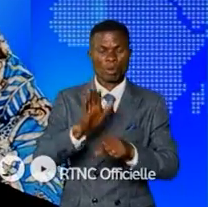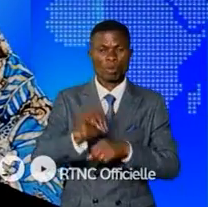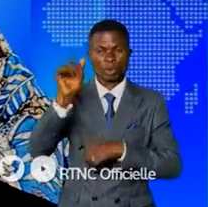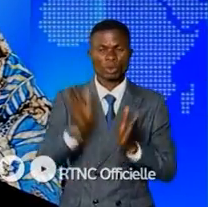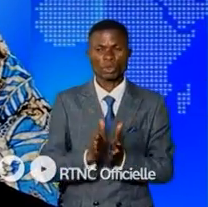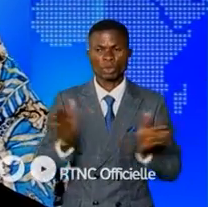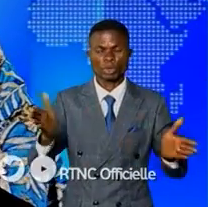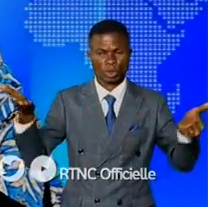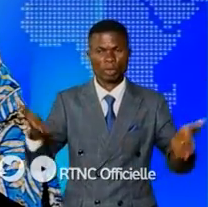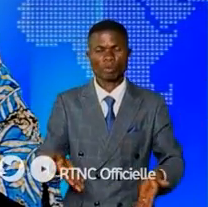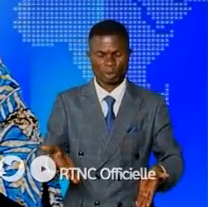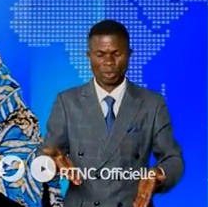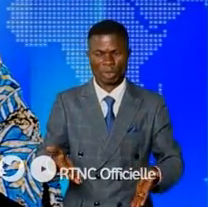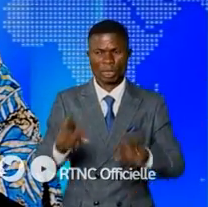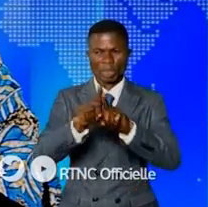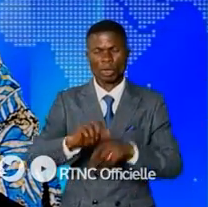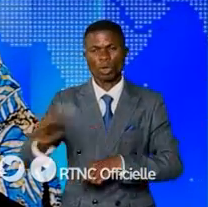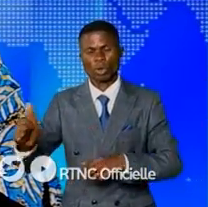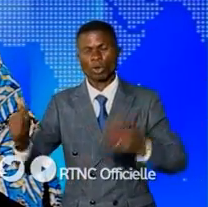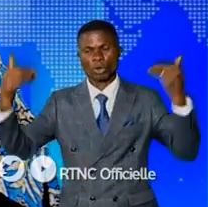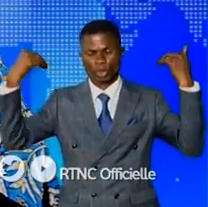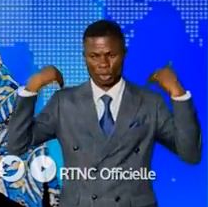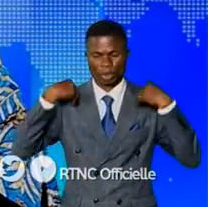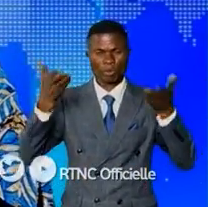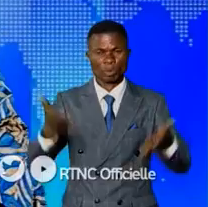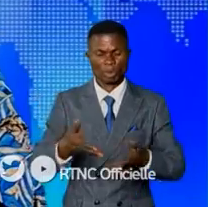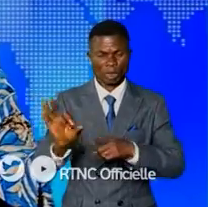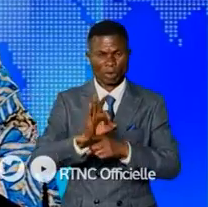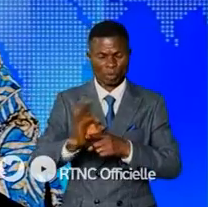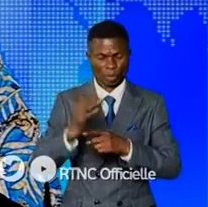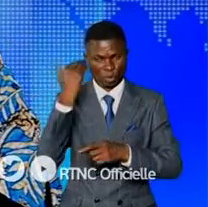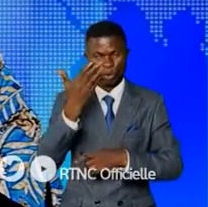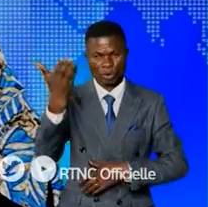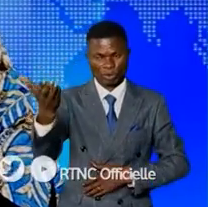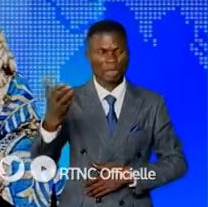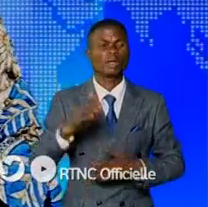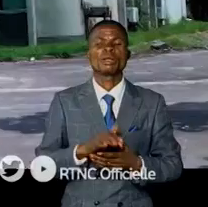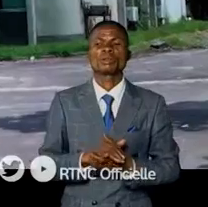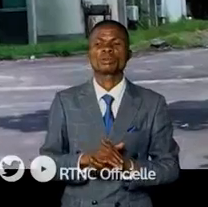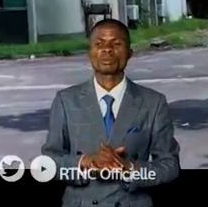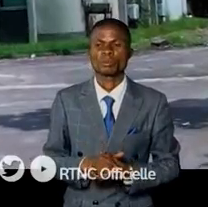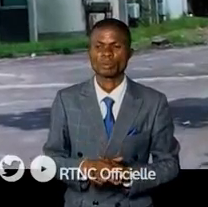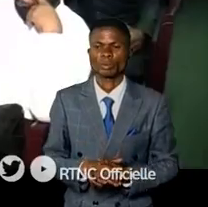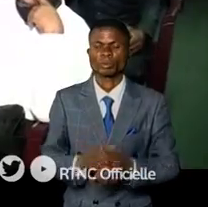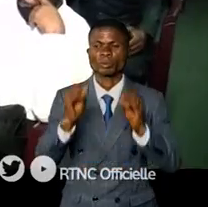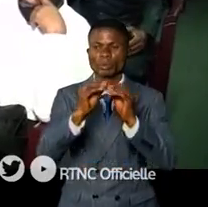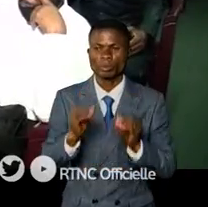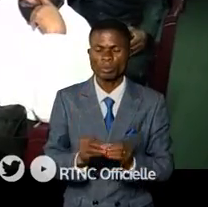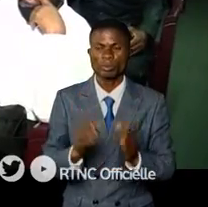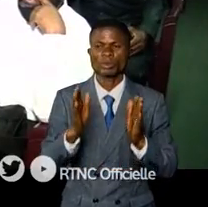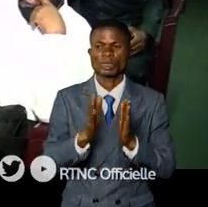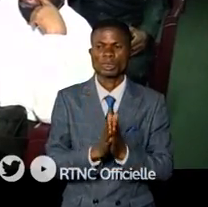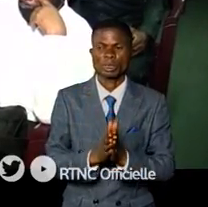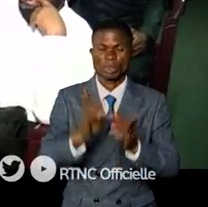directeur des ressources humaines et quelques autres directeurs. Lourson Kabala, reportage. Ils sont une dizaine de